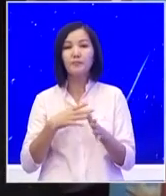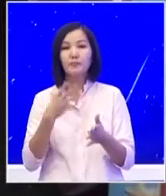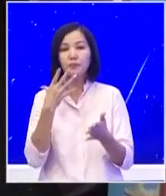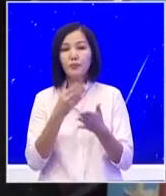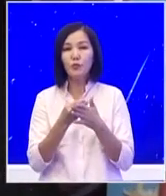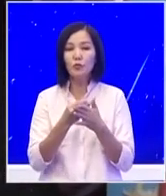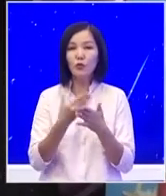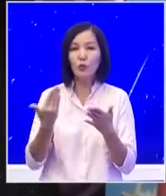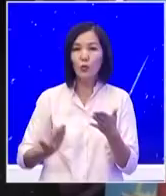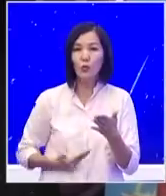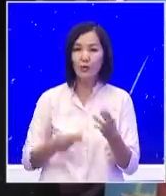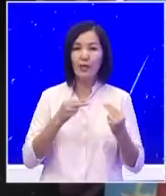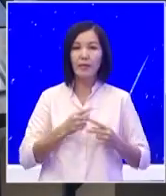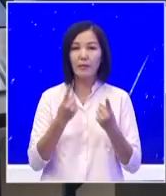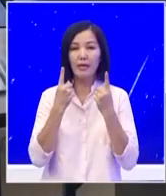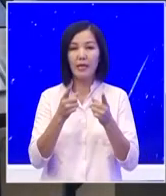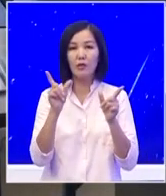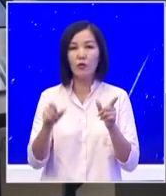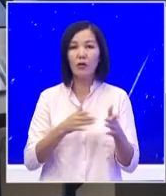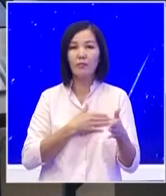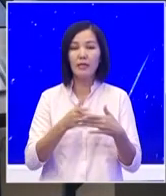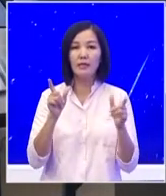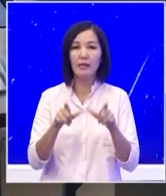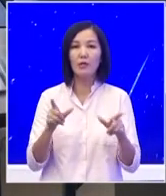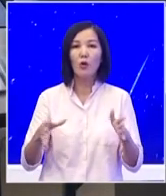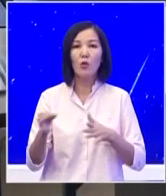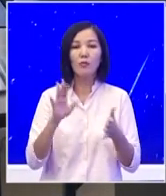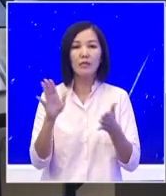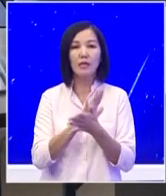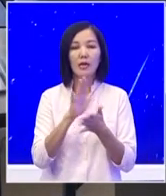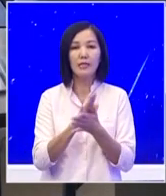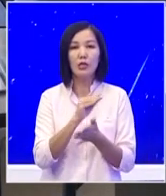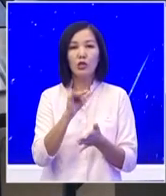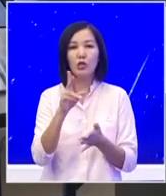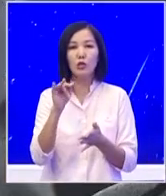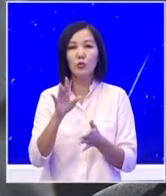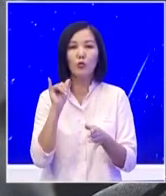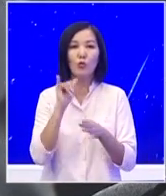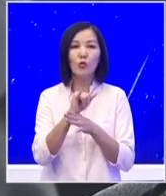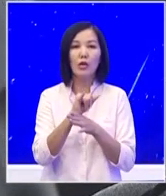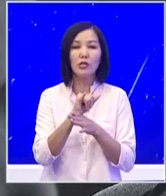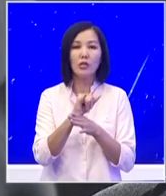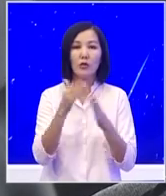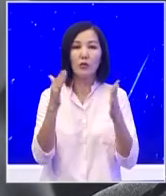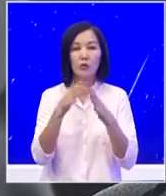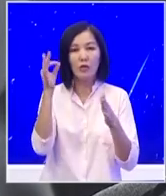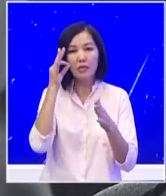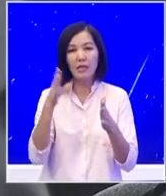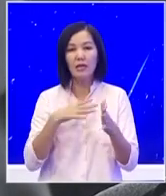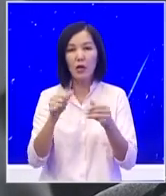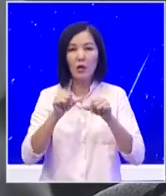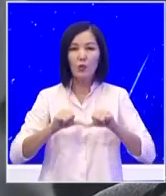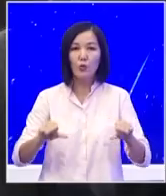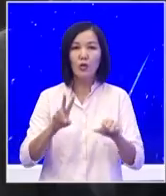өмір жолы өнеге еңбегі ерен тұлғаны белсенді азаматтар облыстық газеттегі Жетісудің қонақжай шаңырағы айдарында еске алды. Дөңгелек